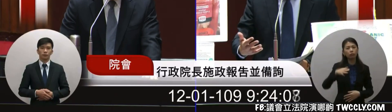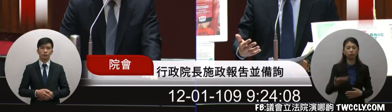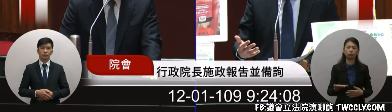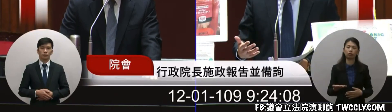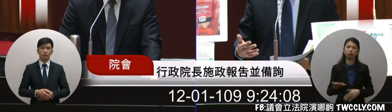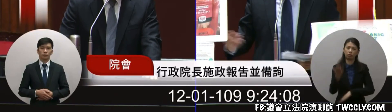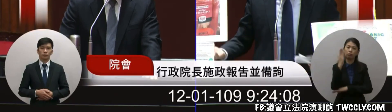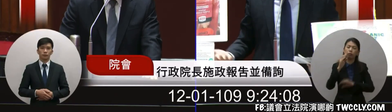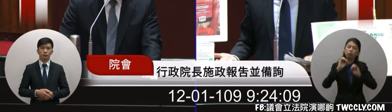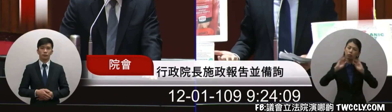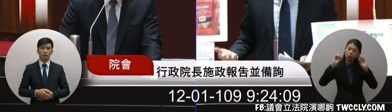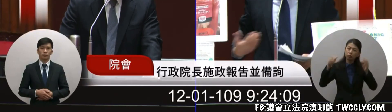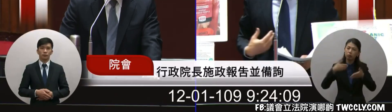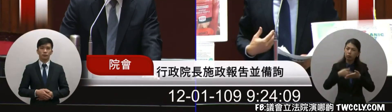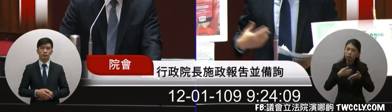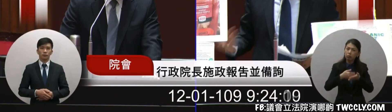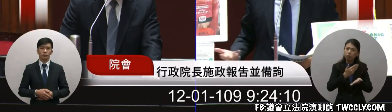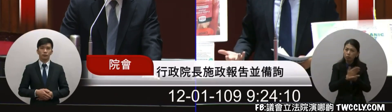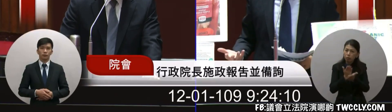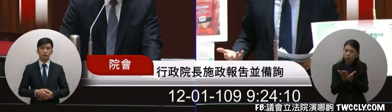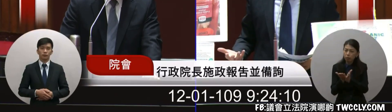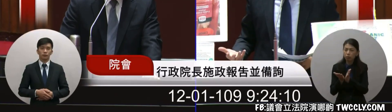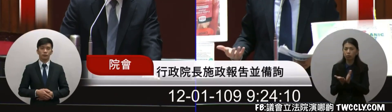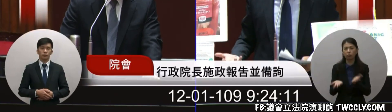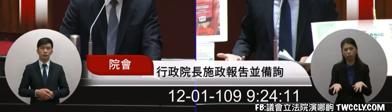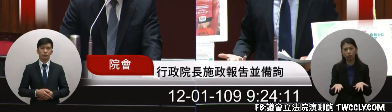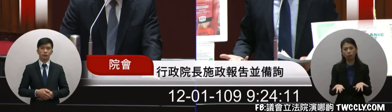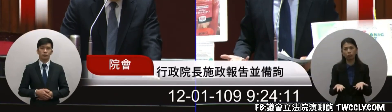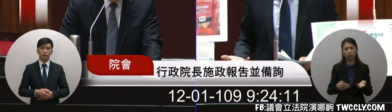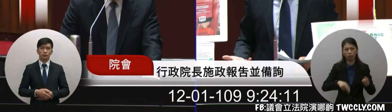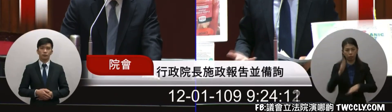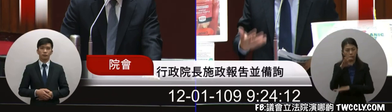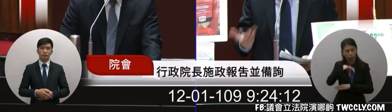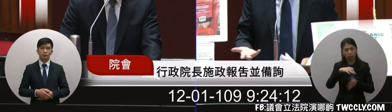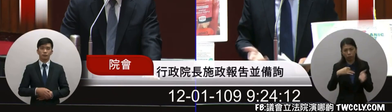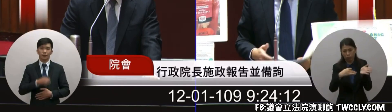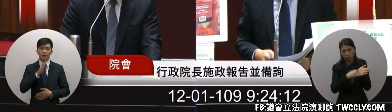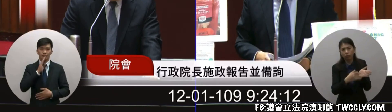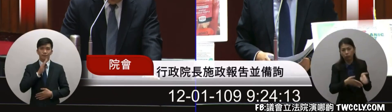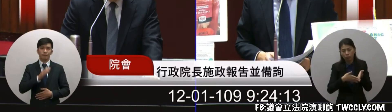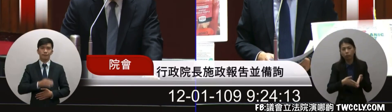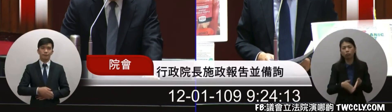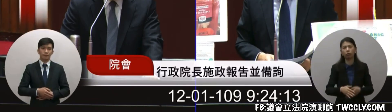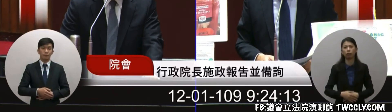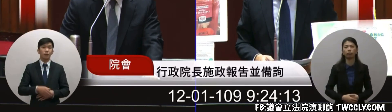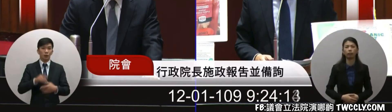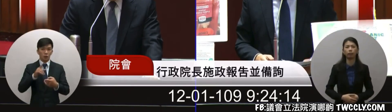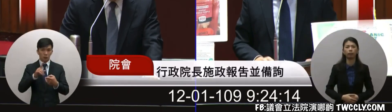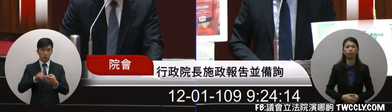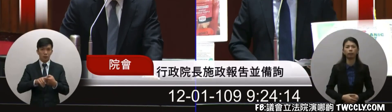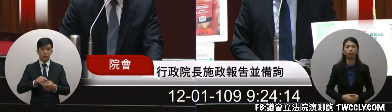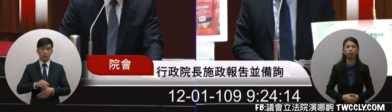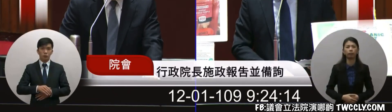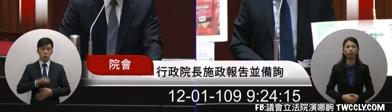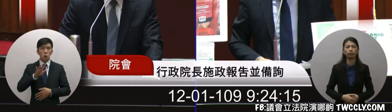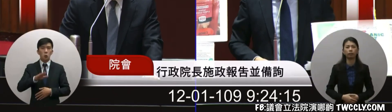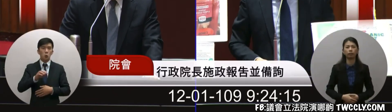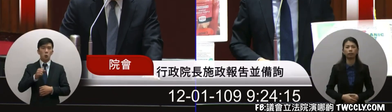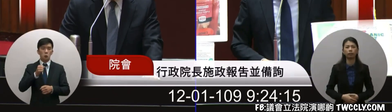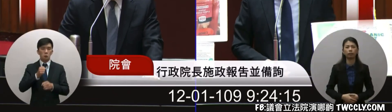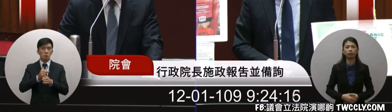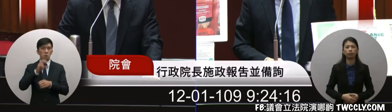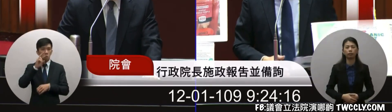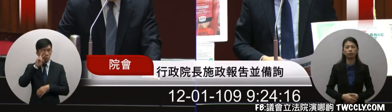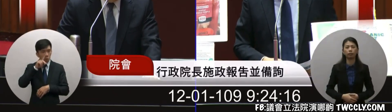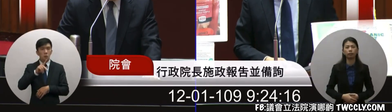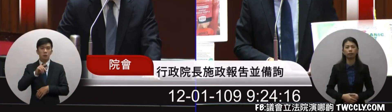些东西，当然一定就是要告诉我们这是来自于行政院的，好，这可以承诺嘛？ 对，这个我们有做错的地方，确